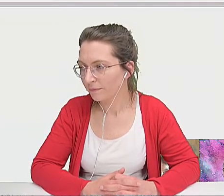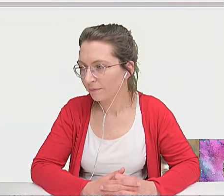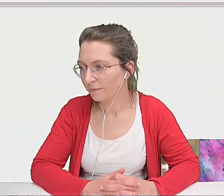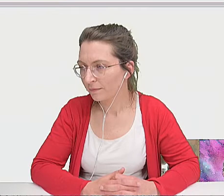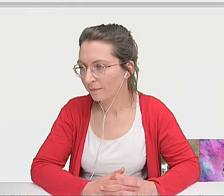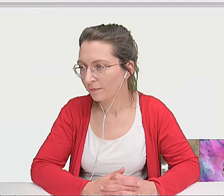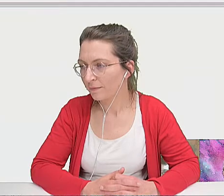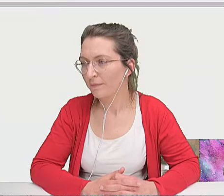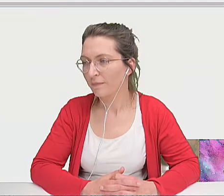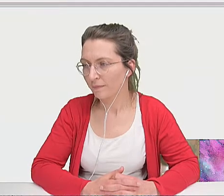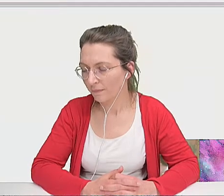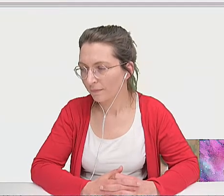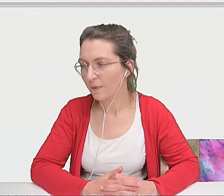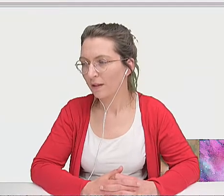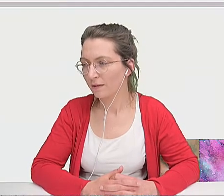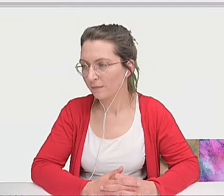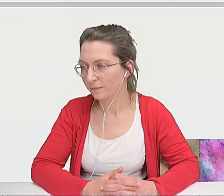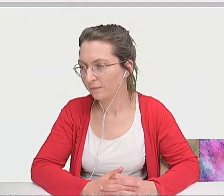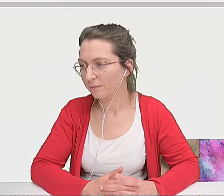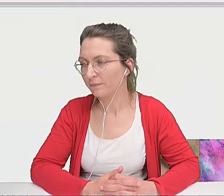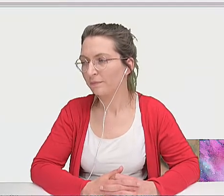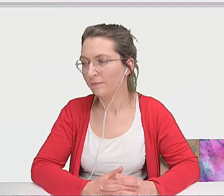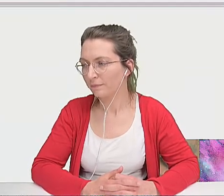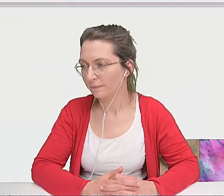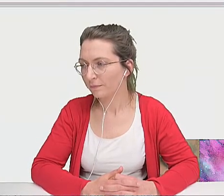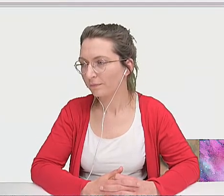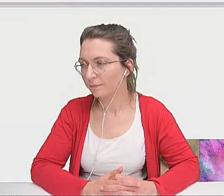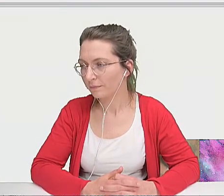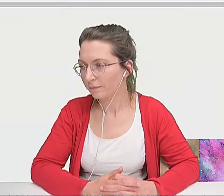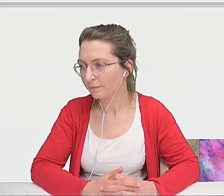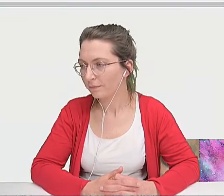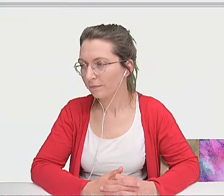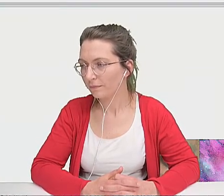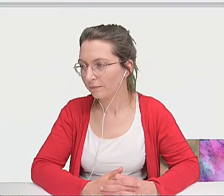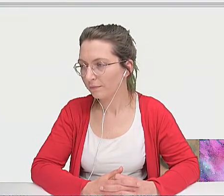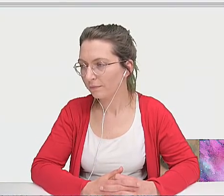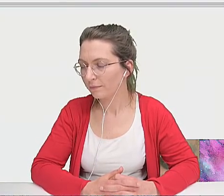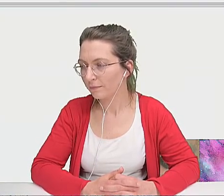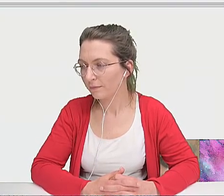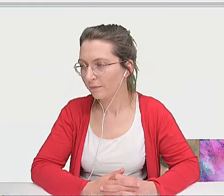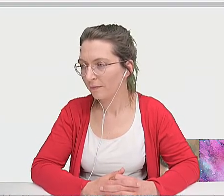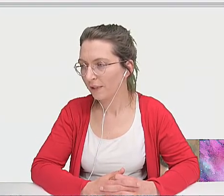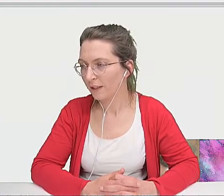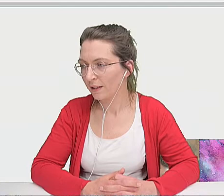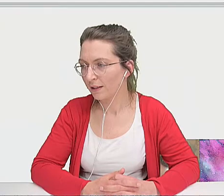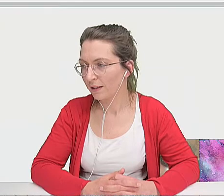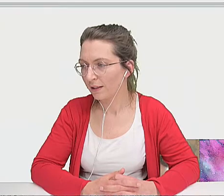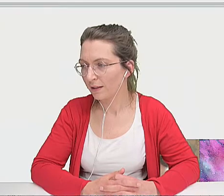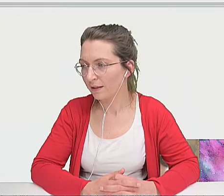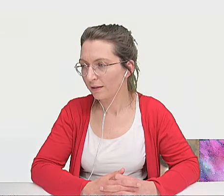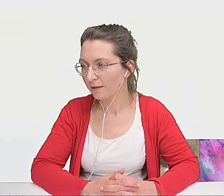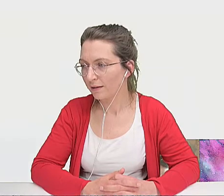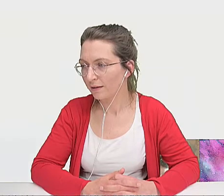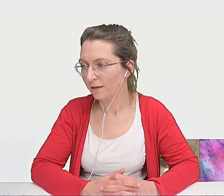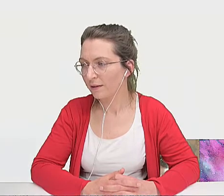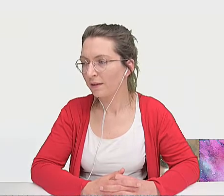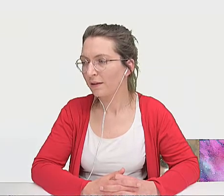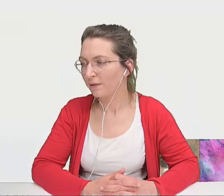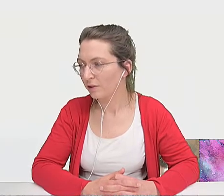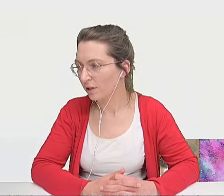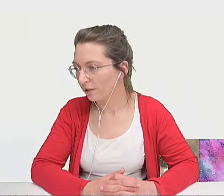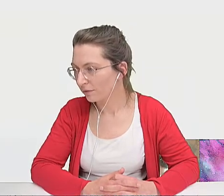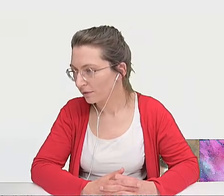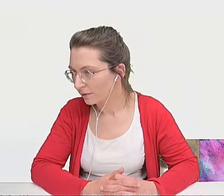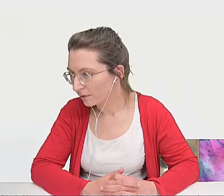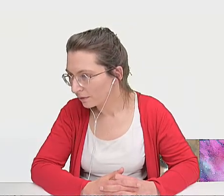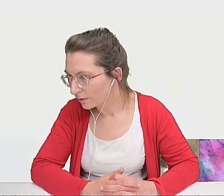das auch erklärt bekommt und auch für diesen Wiederholebaustern, der taucht natürlich hier nicht einfach so auf in dieser Aufgabe, sondern es gab vorher schon